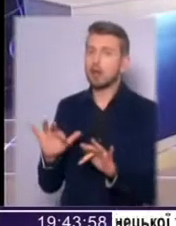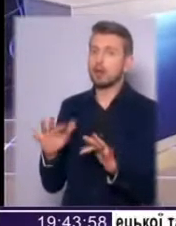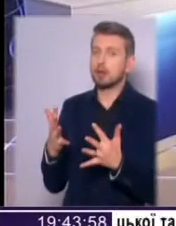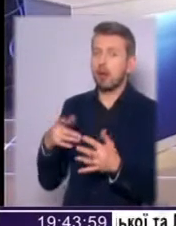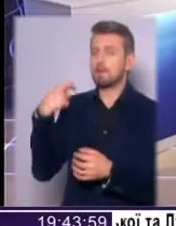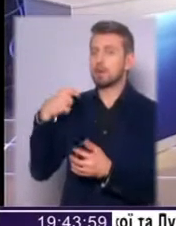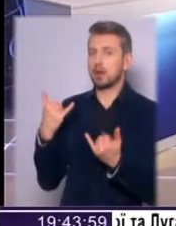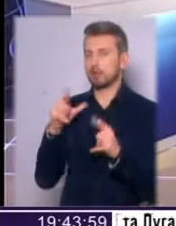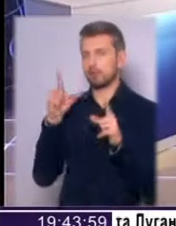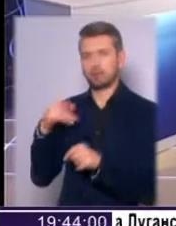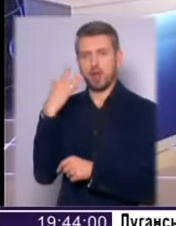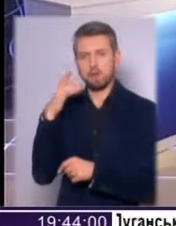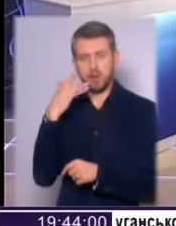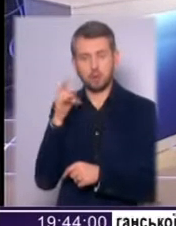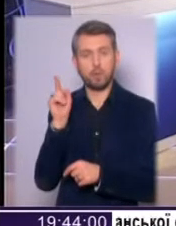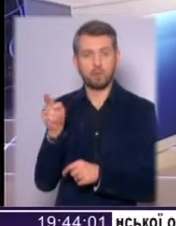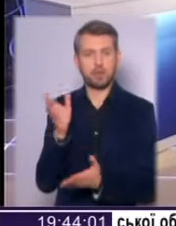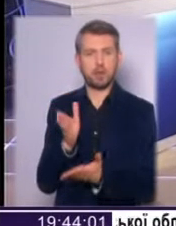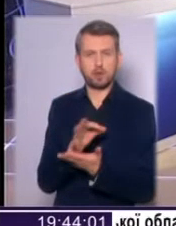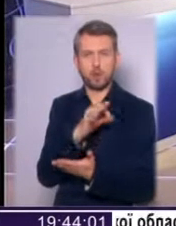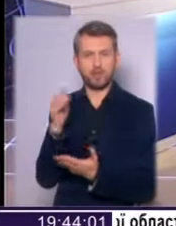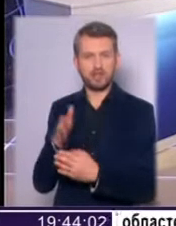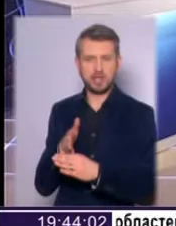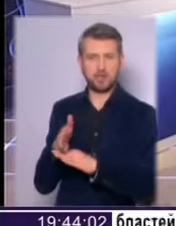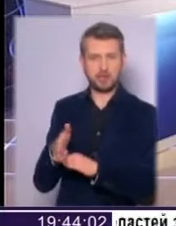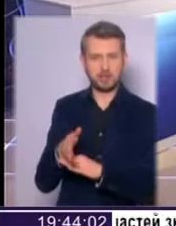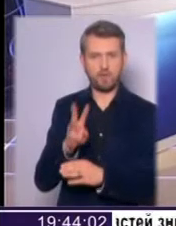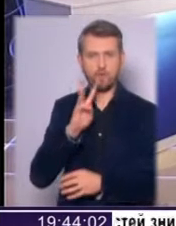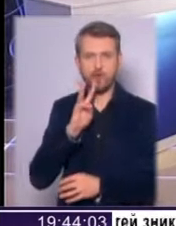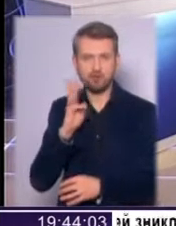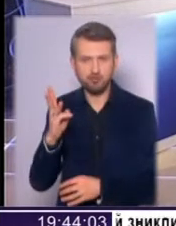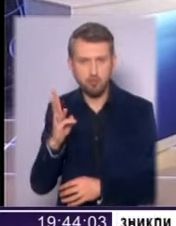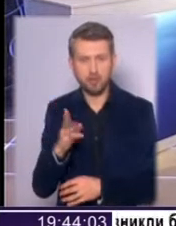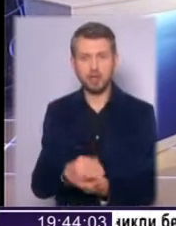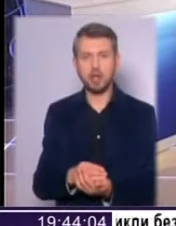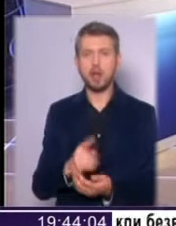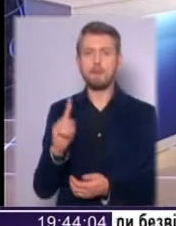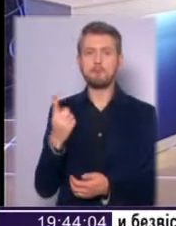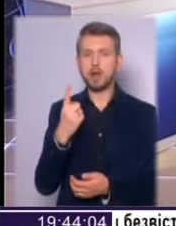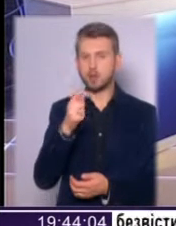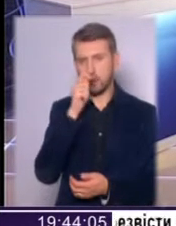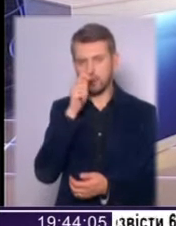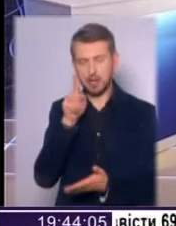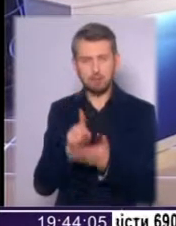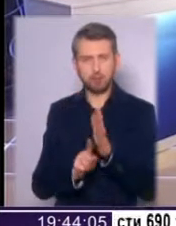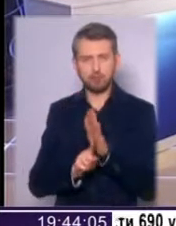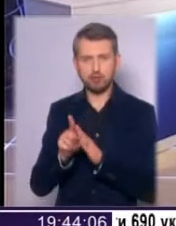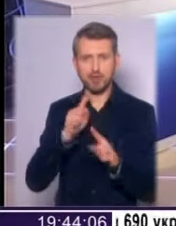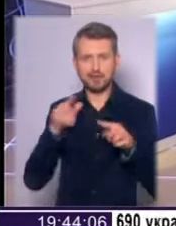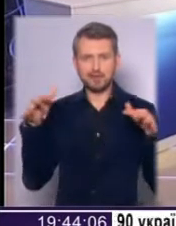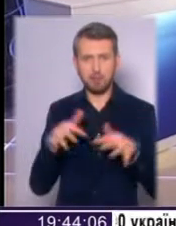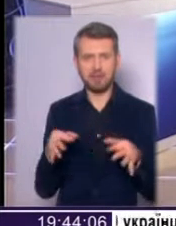Сполучених Штатах Америки, ми нагадуємо, що він знаходиться з офіційним візитом у Вашингтоні, де 1 квітня має розпочатися саміт з ядерної